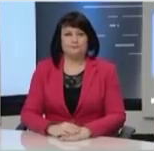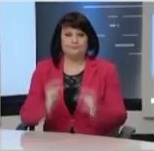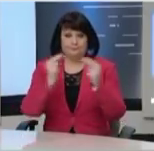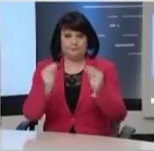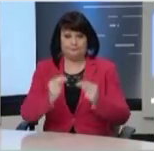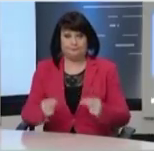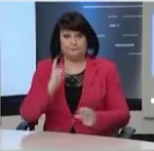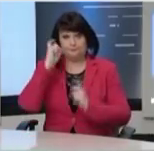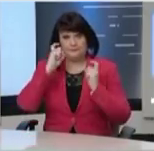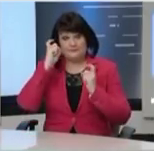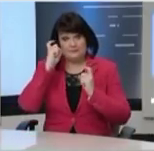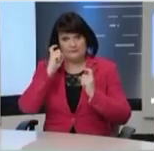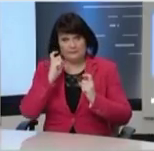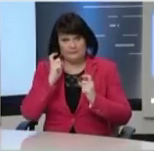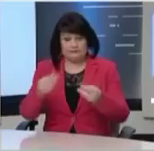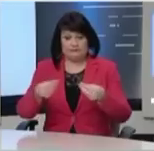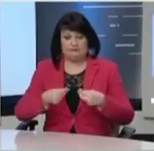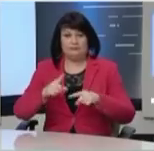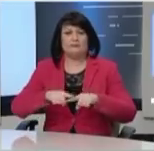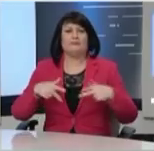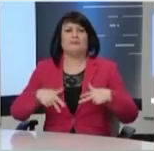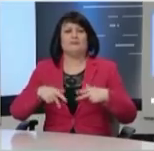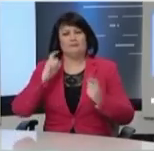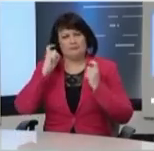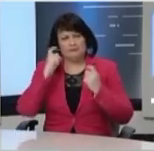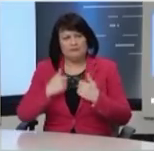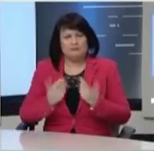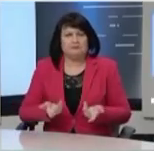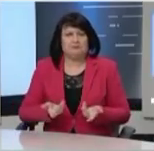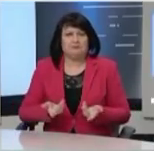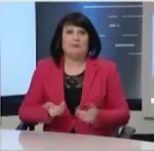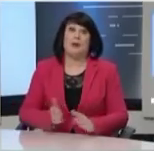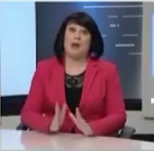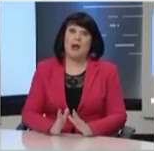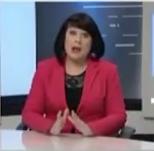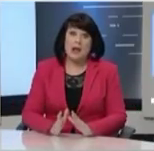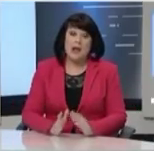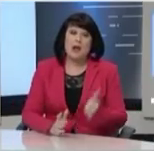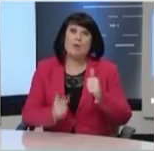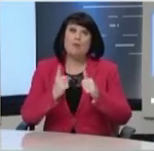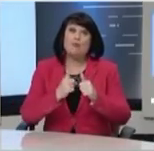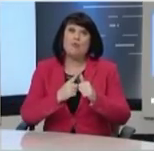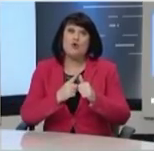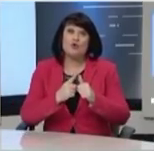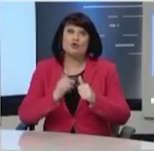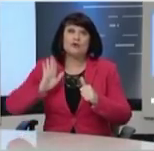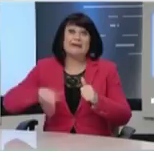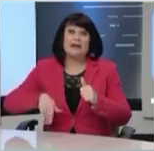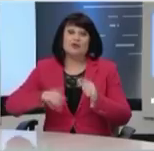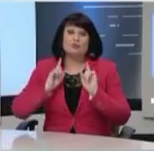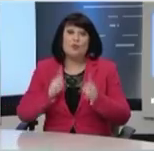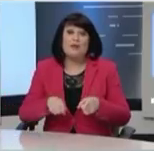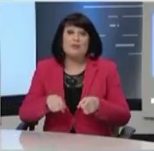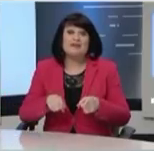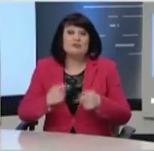των εκθέσεων η ελληνική κυβέρνηση θα τα λαμβάνει υπόψη της. Όμως ο πρώτος και ο τελευταίος λόγος για τις παρεμβάσεις που θα